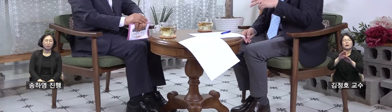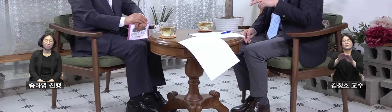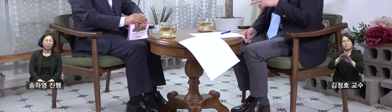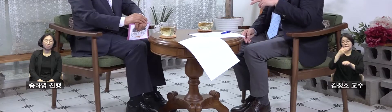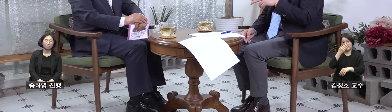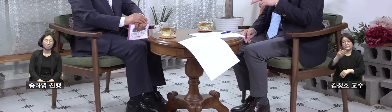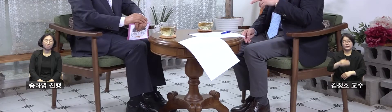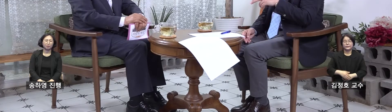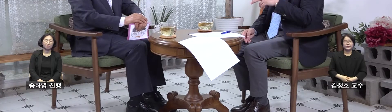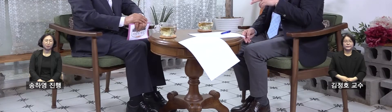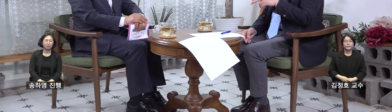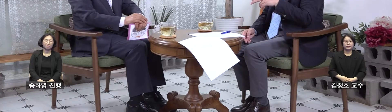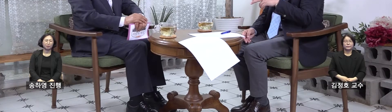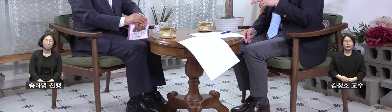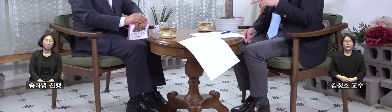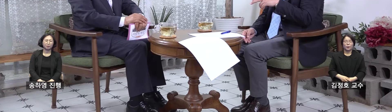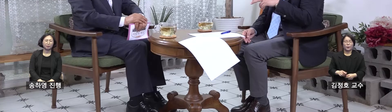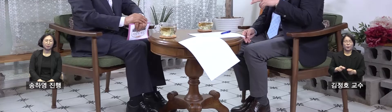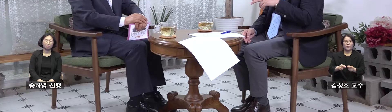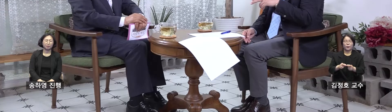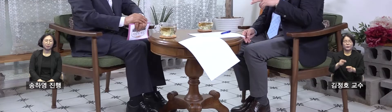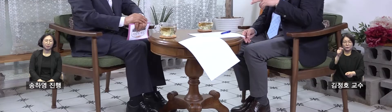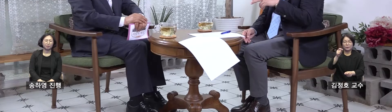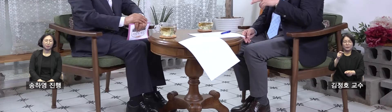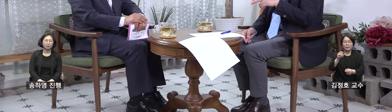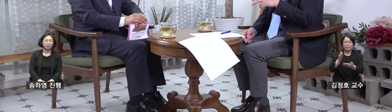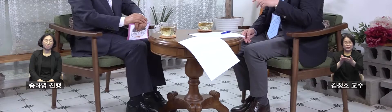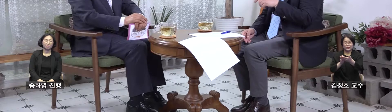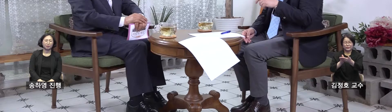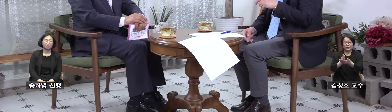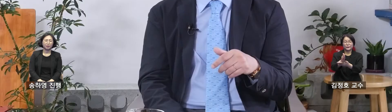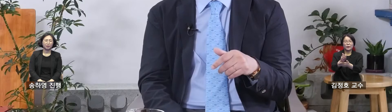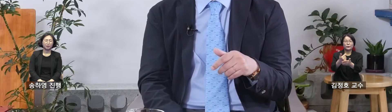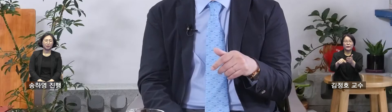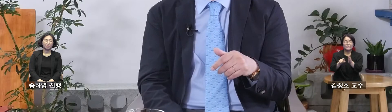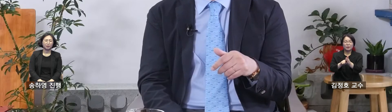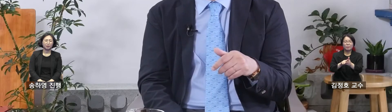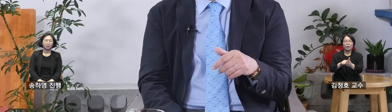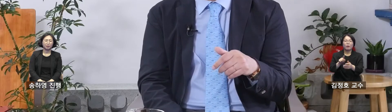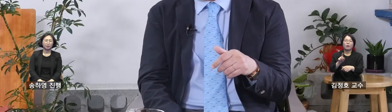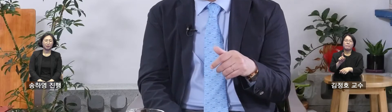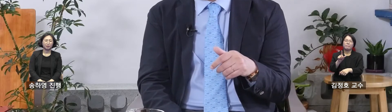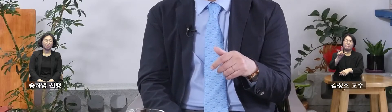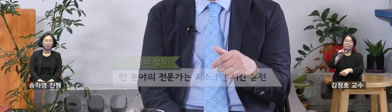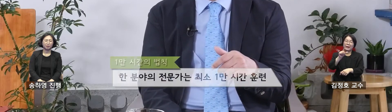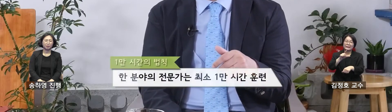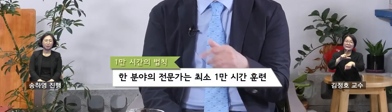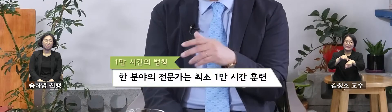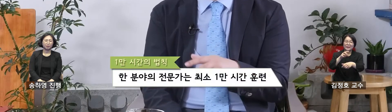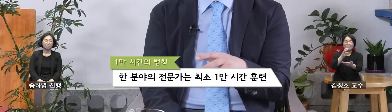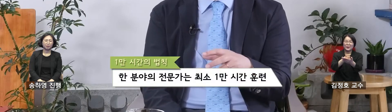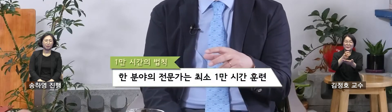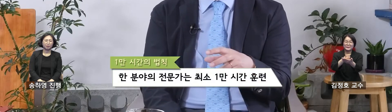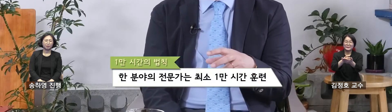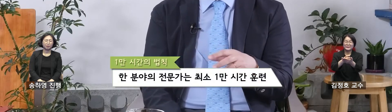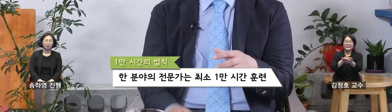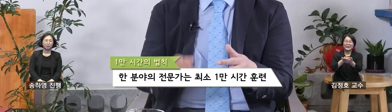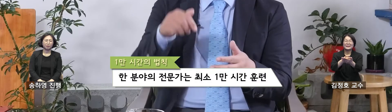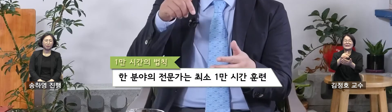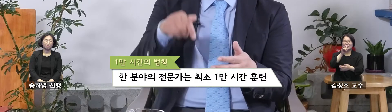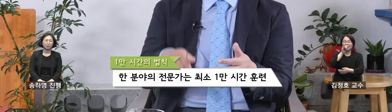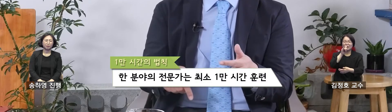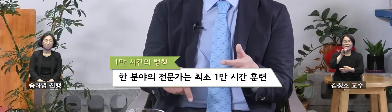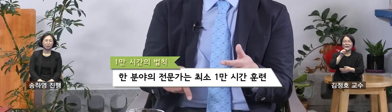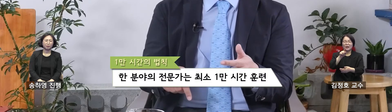이제 우리가 이제 오랫동안 한 분야를 하기 위해서는 만 시간의 법칙인가 그런 게 있습니다.